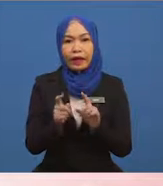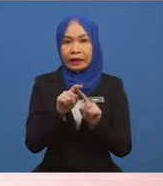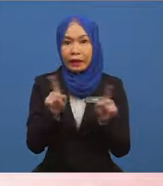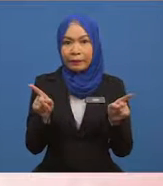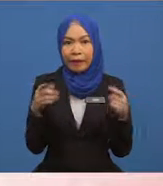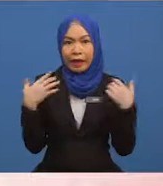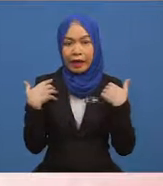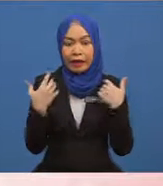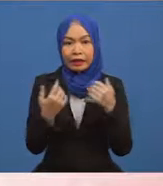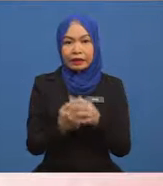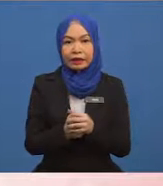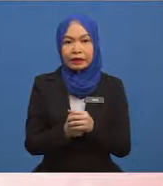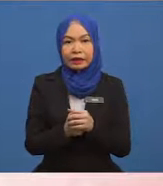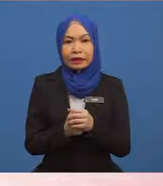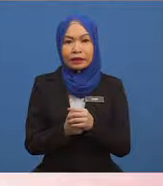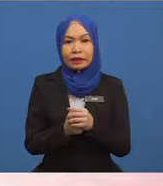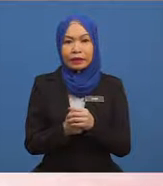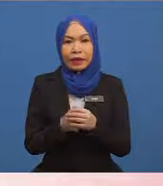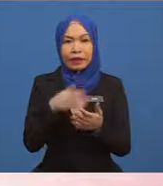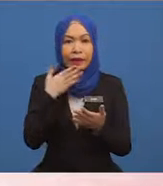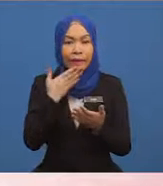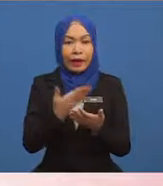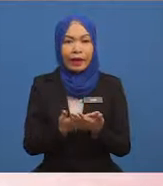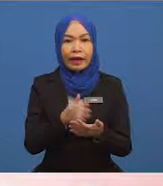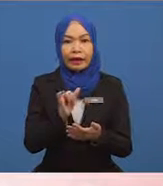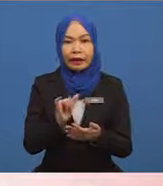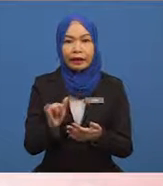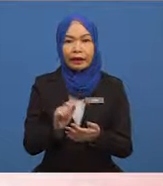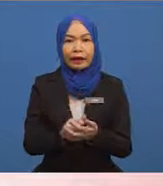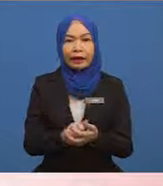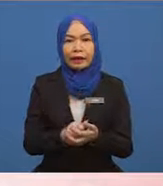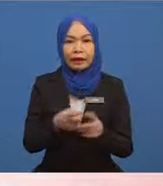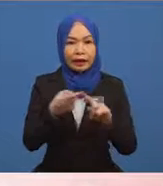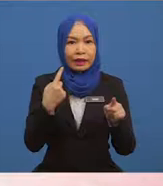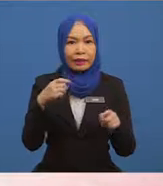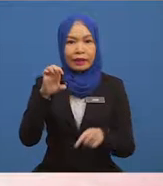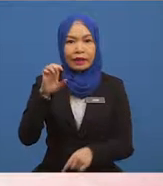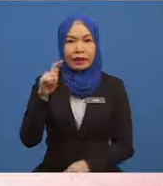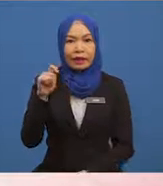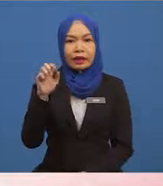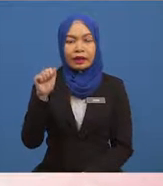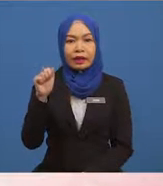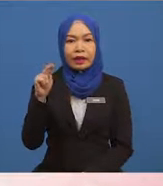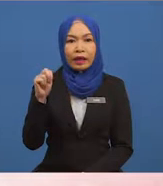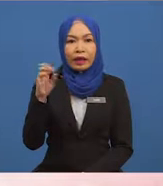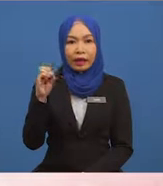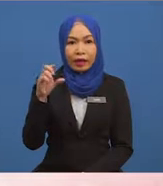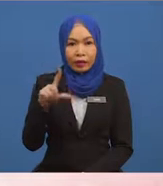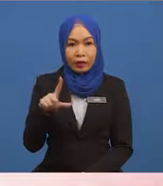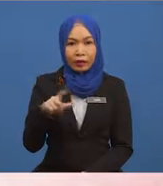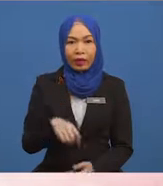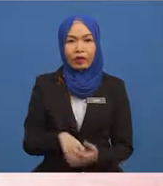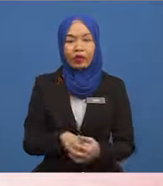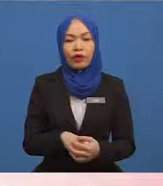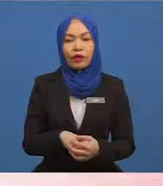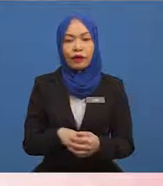tinggi terhadap etanol berbanding spesies tumbuhan lain. Ini kerana